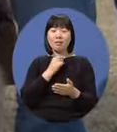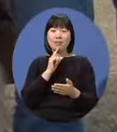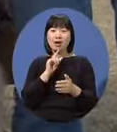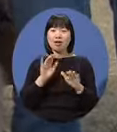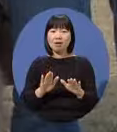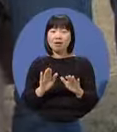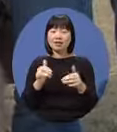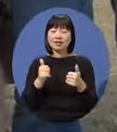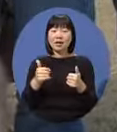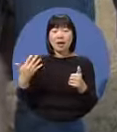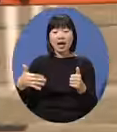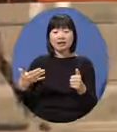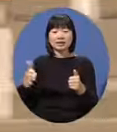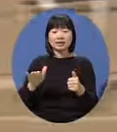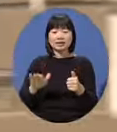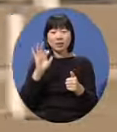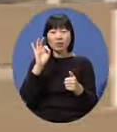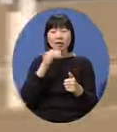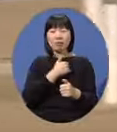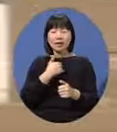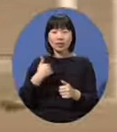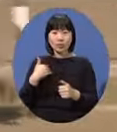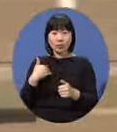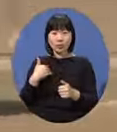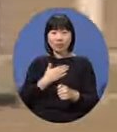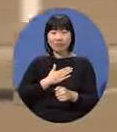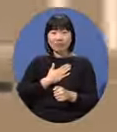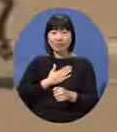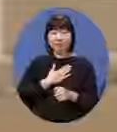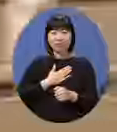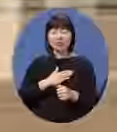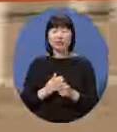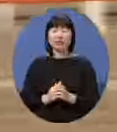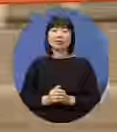아직 시합은 못 나가지만 보는 걸로 만족하자.